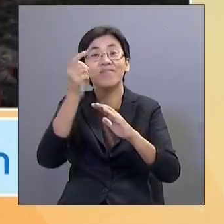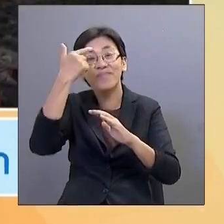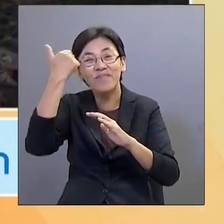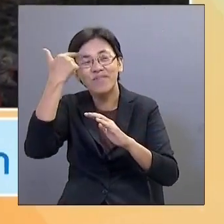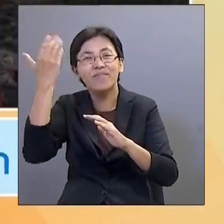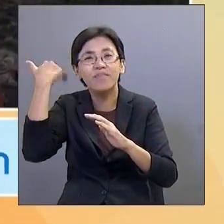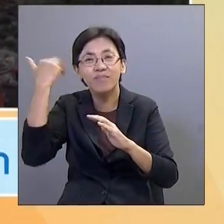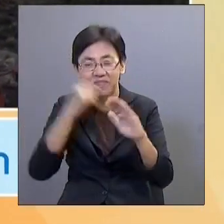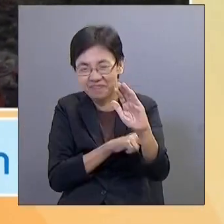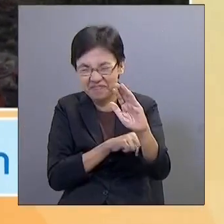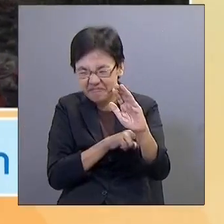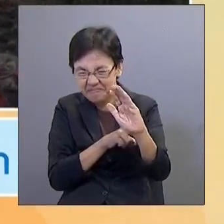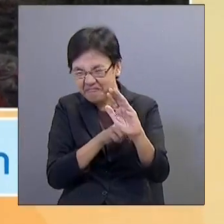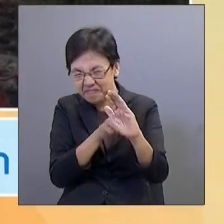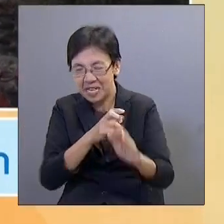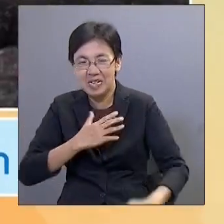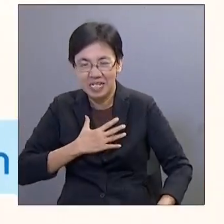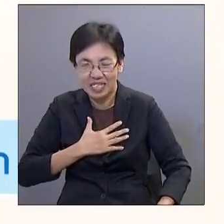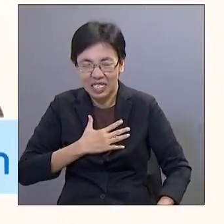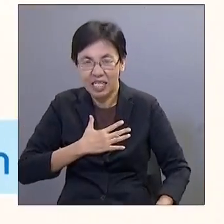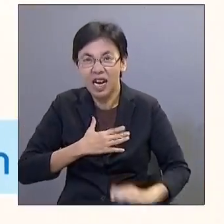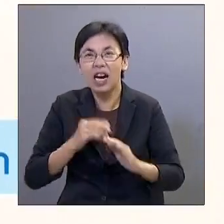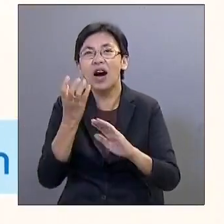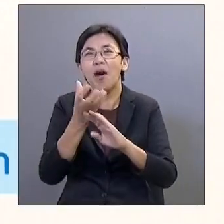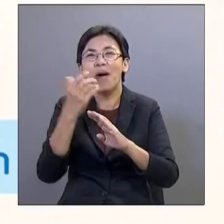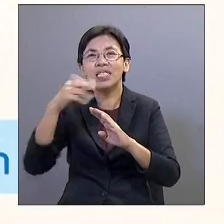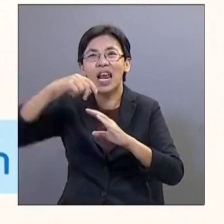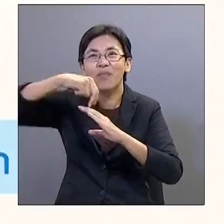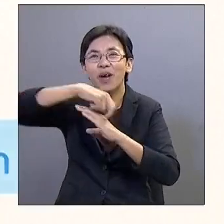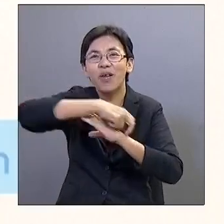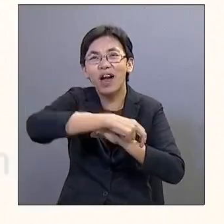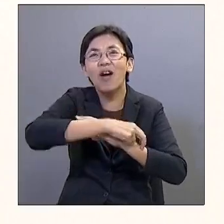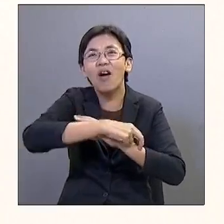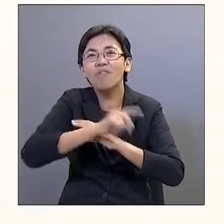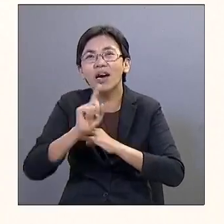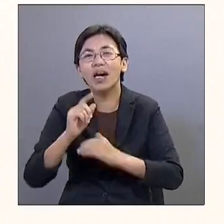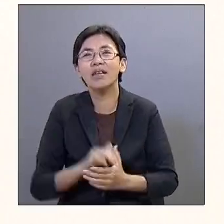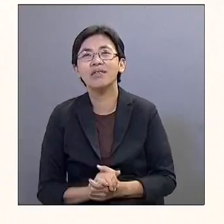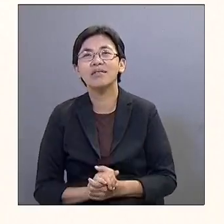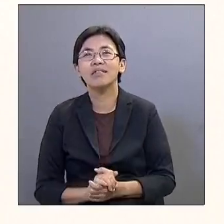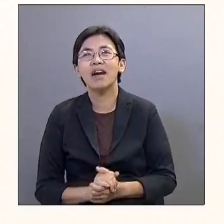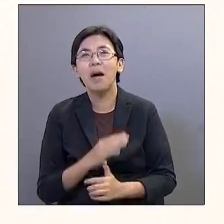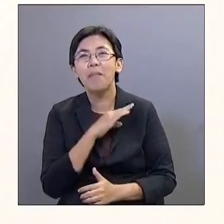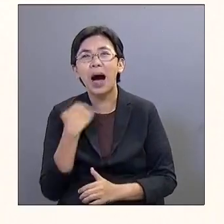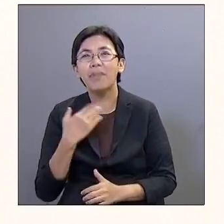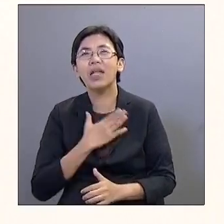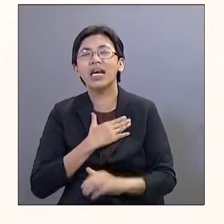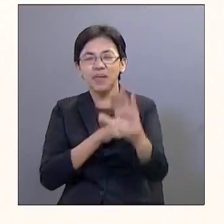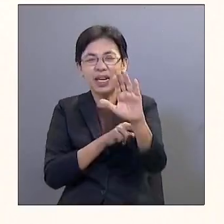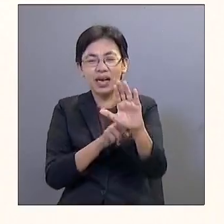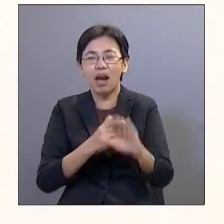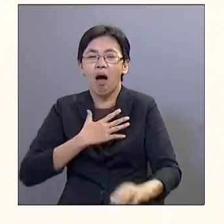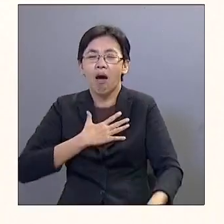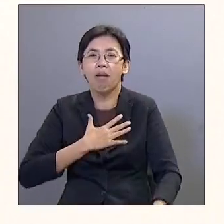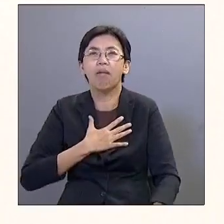ไปด้วยใจศรัทธาแรงกล้าน ะ พอขึ้นไปเราถอดใจได้ไหมเนี่ยหรือจริงเราเป็นคนบาปนะเราเหนื่อยระหว่างทางอะไรอย่างเงี้ยนะ